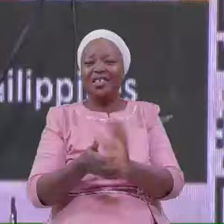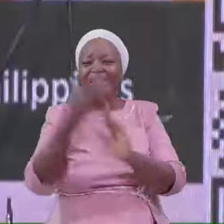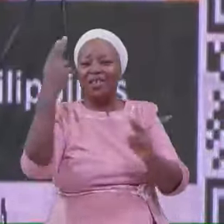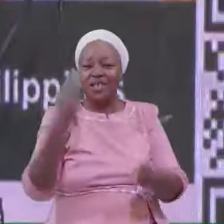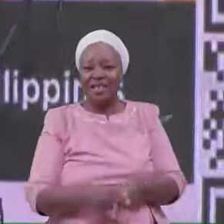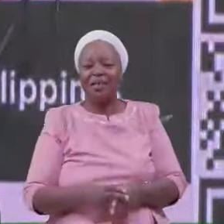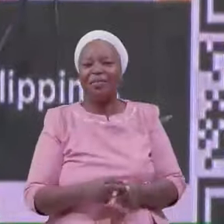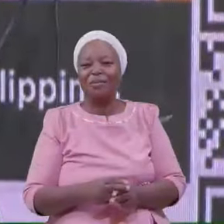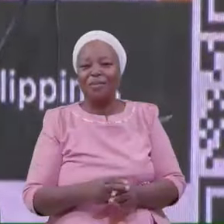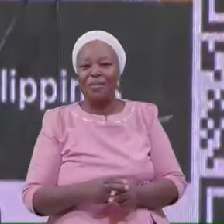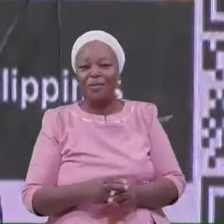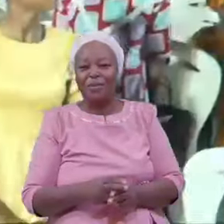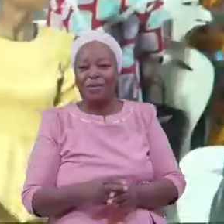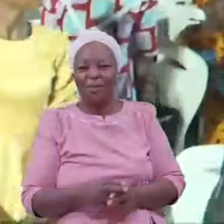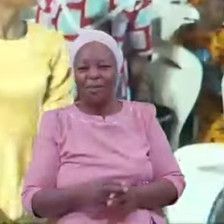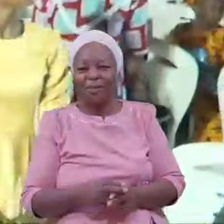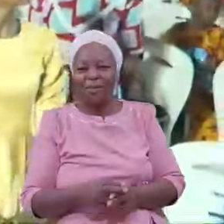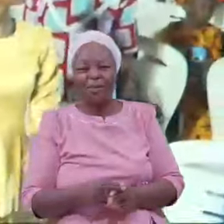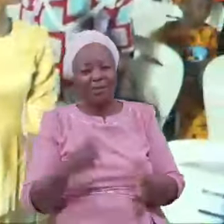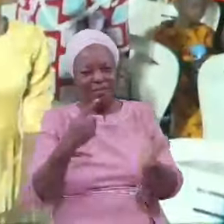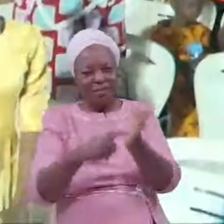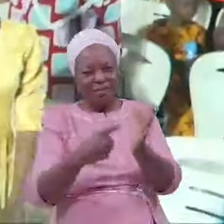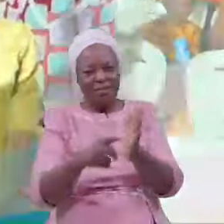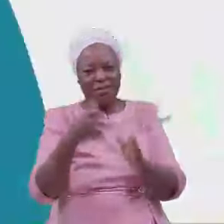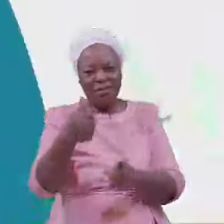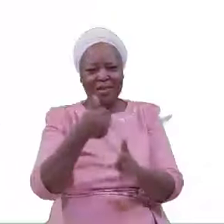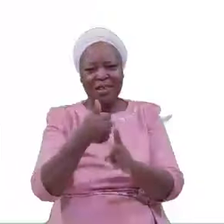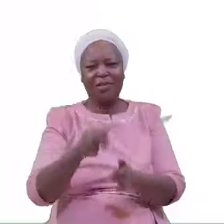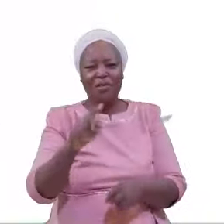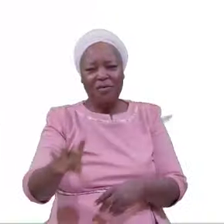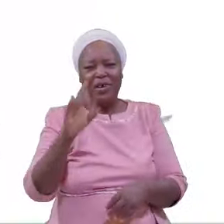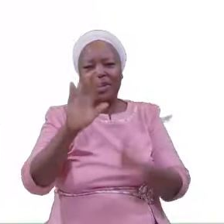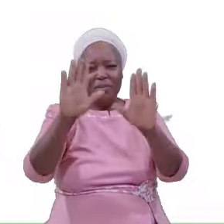Oh, naganap na. Check up yourself, you'll find the miracle there. Say.